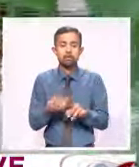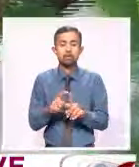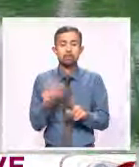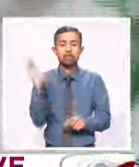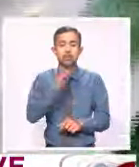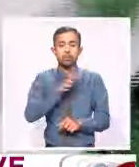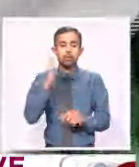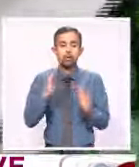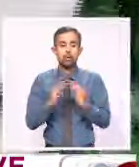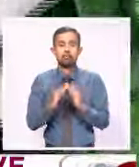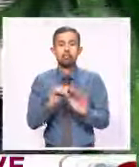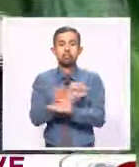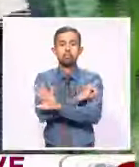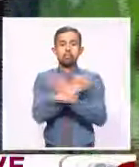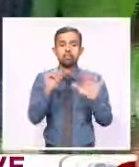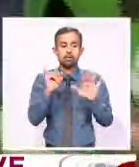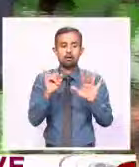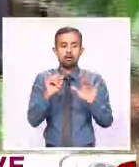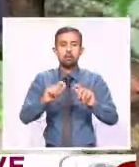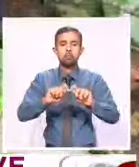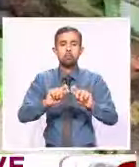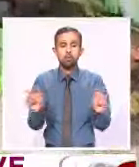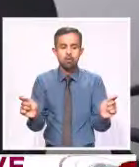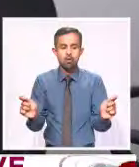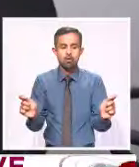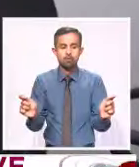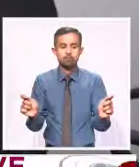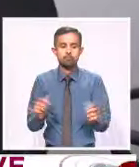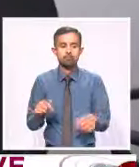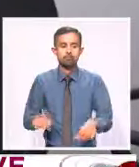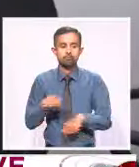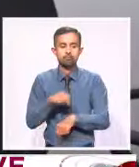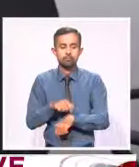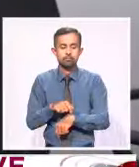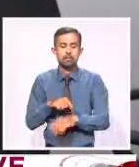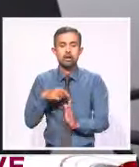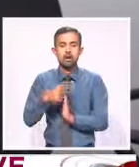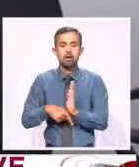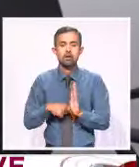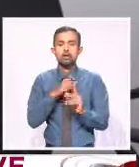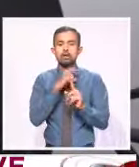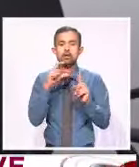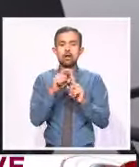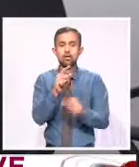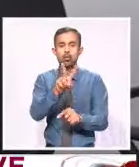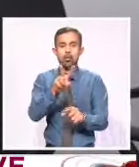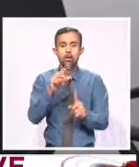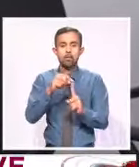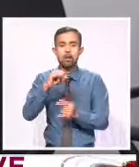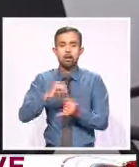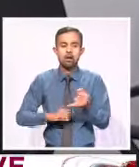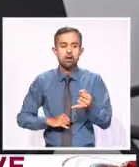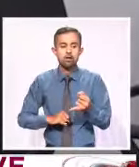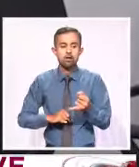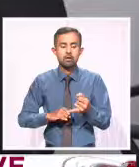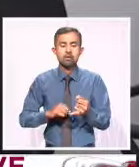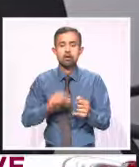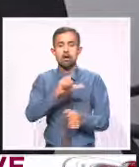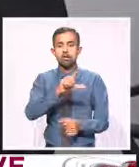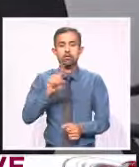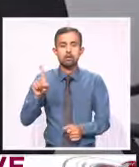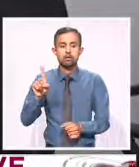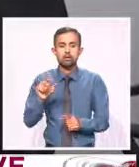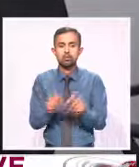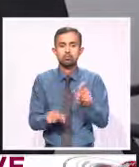දැඩි සුළඟකින් නිවාස 16කට අලහබානි සිදු වුණා. මේ වන විට දිවයිනේ දිස්ත්‍රික්ක 12ක ප්‍රාදේශීය ලේකම් කොට්ටාශය